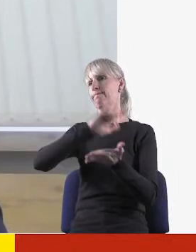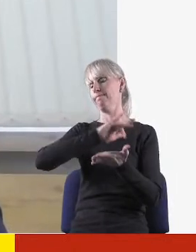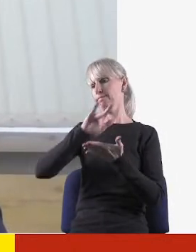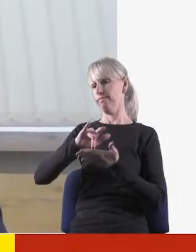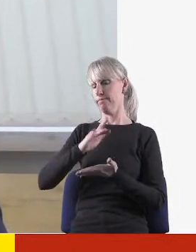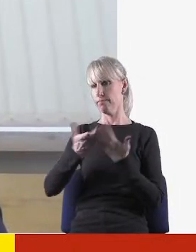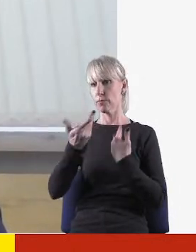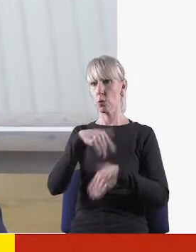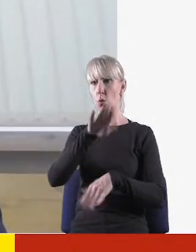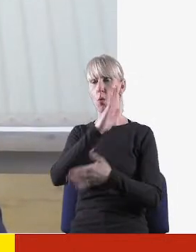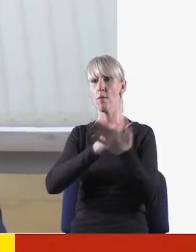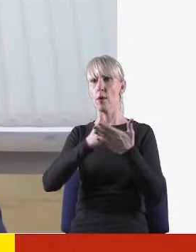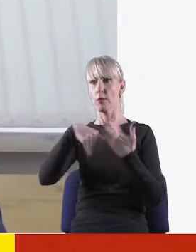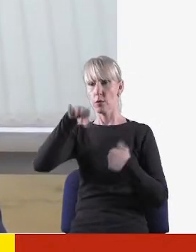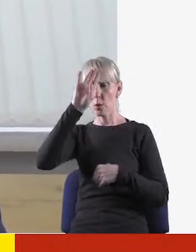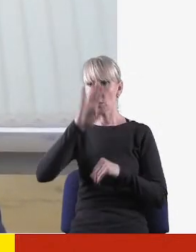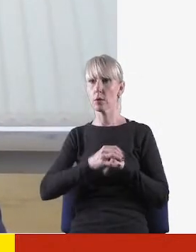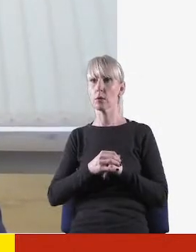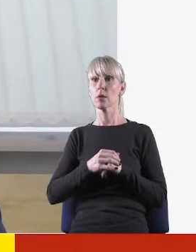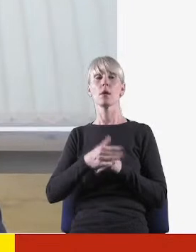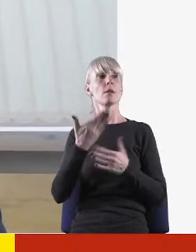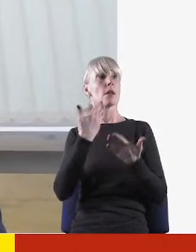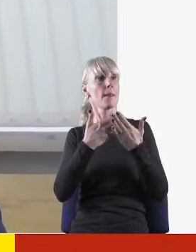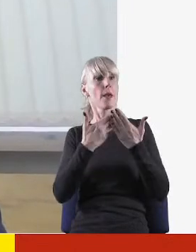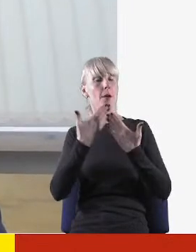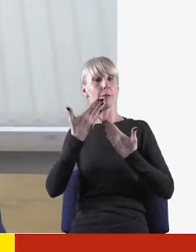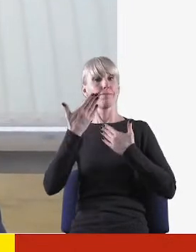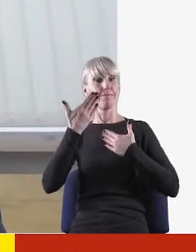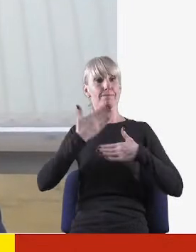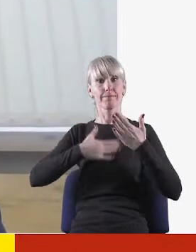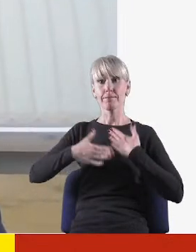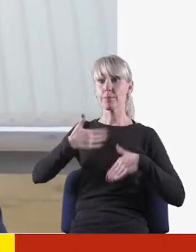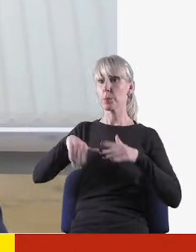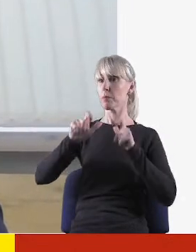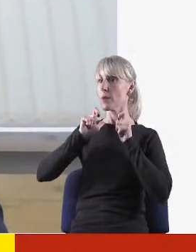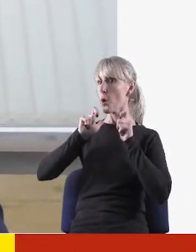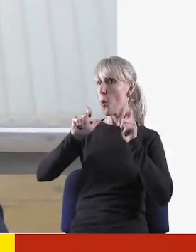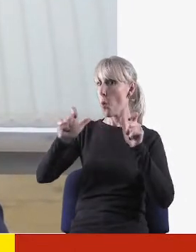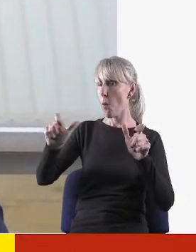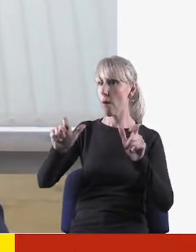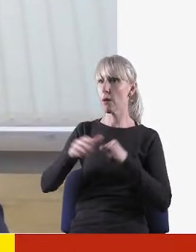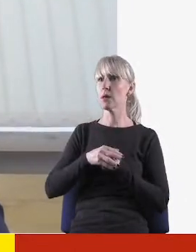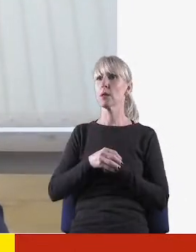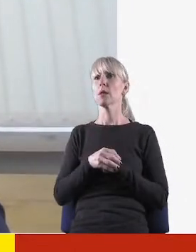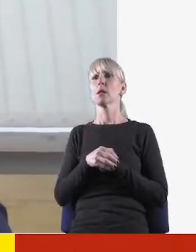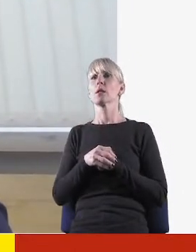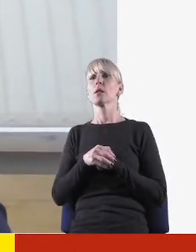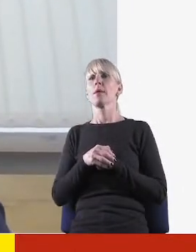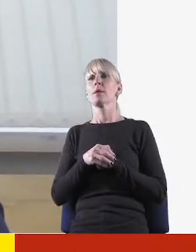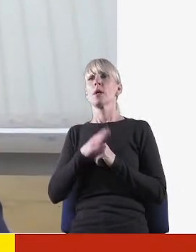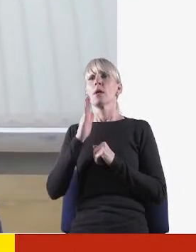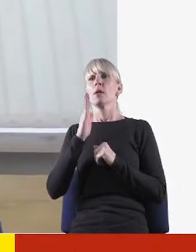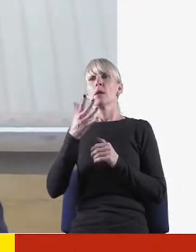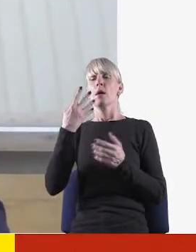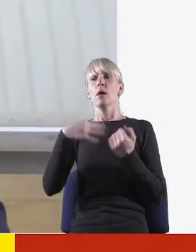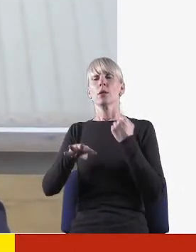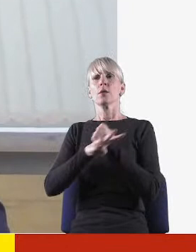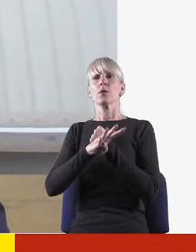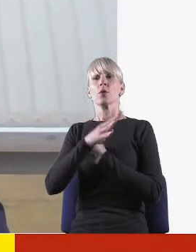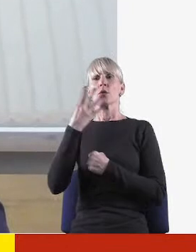dużą radością komunikuję Państwu to, iż te 94